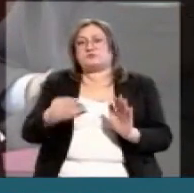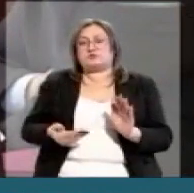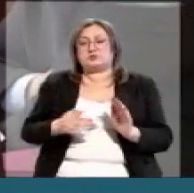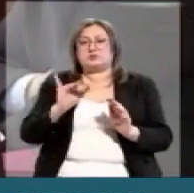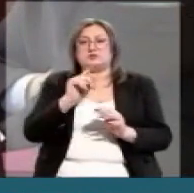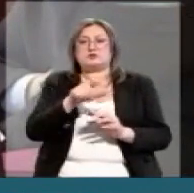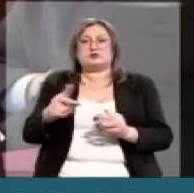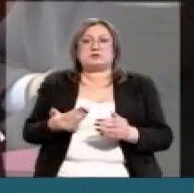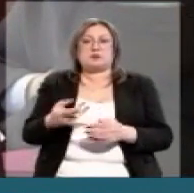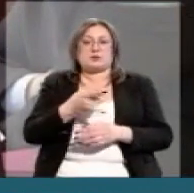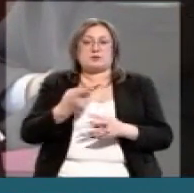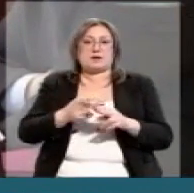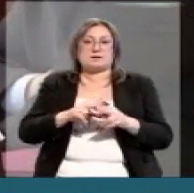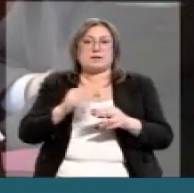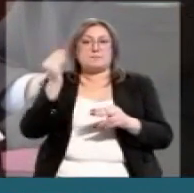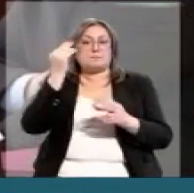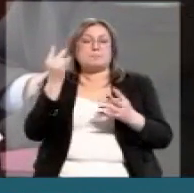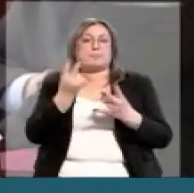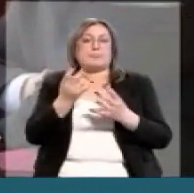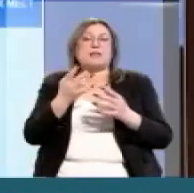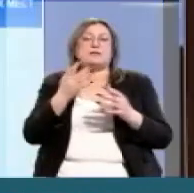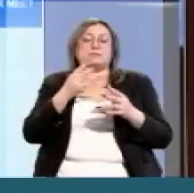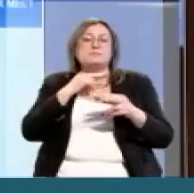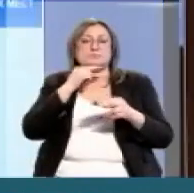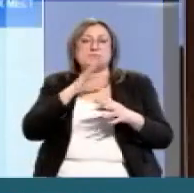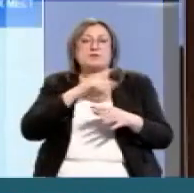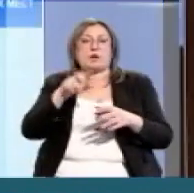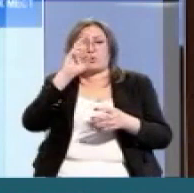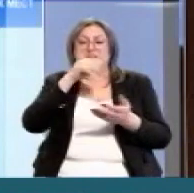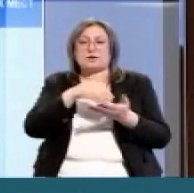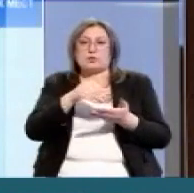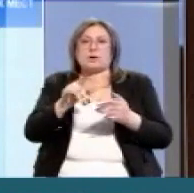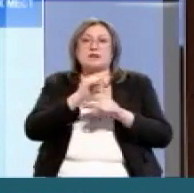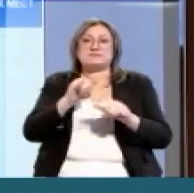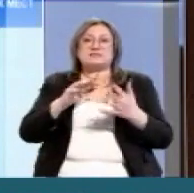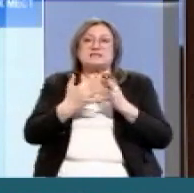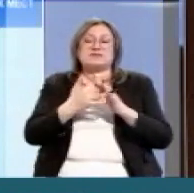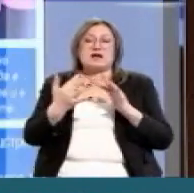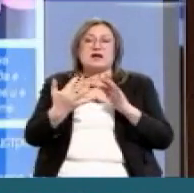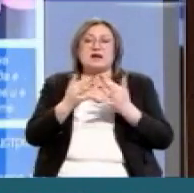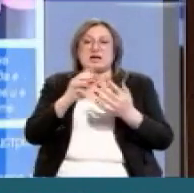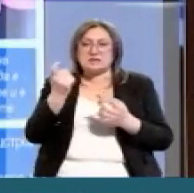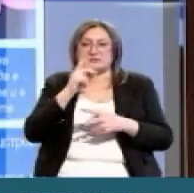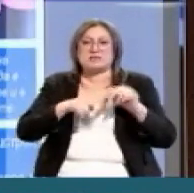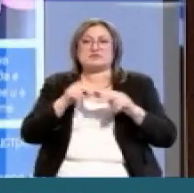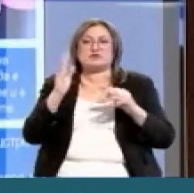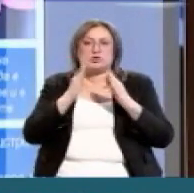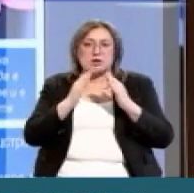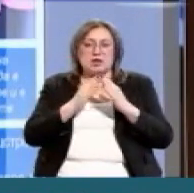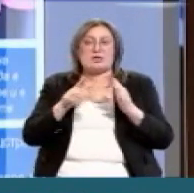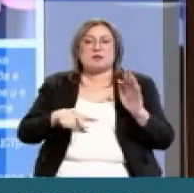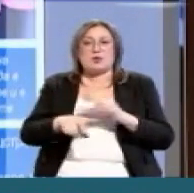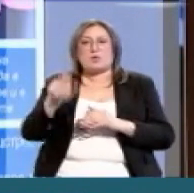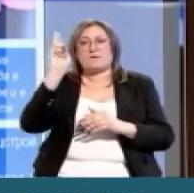жизни жителей районов. Этого принципа нужно придерживаться во всем: госзакупки, проекты по развитию сельского хозяйства, строительство жилья, дорог